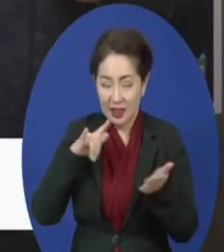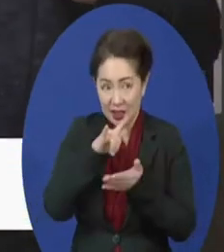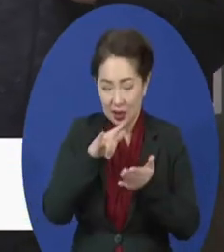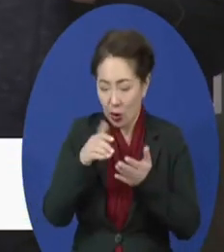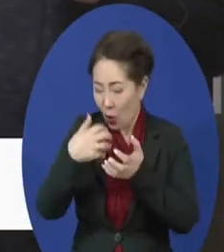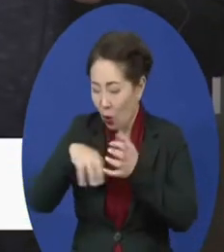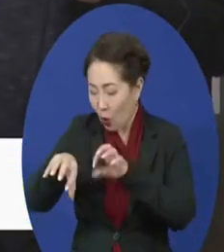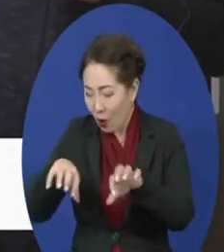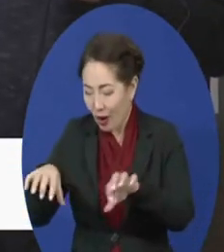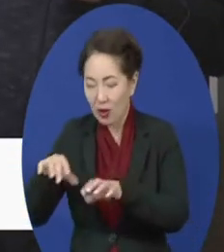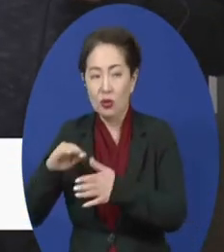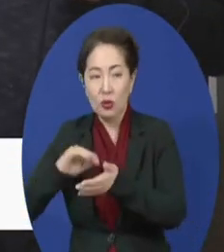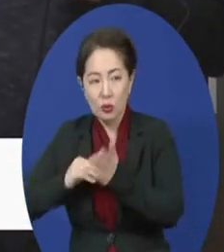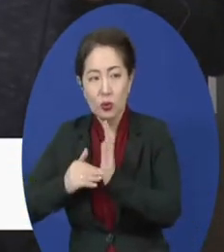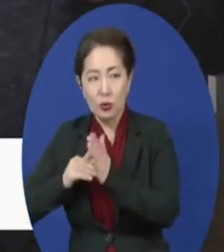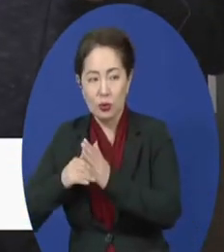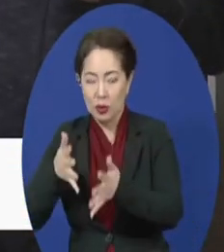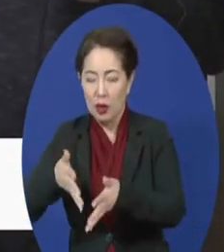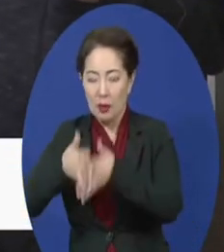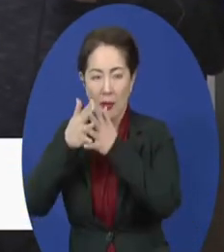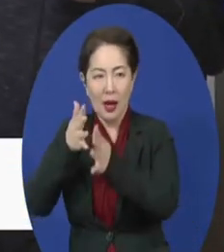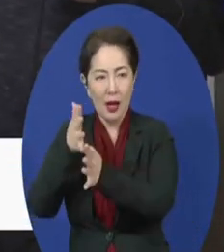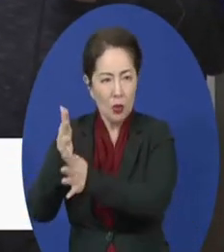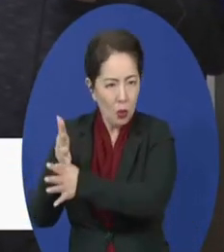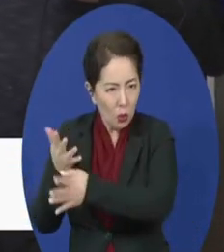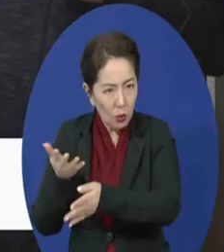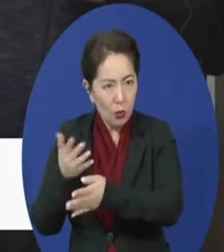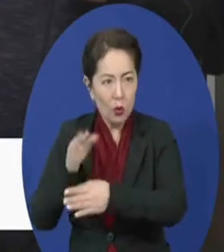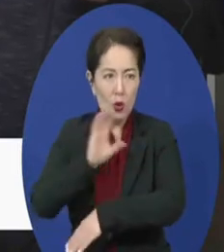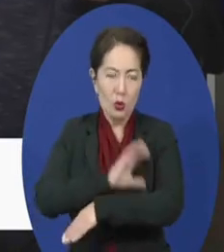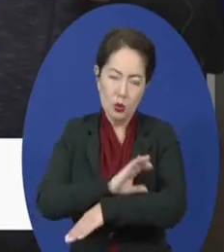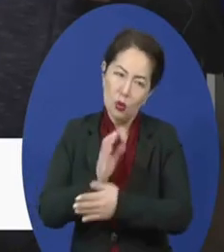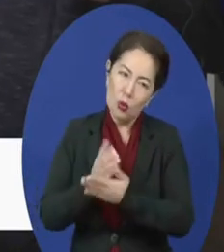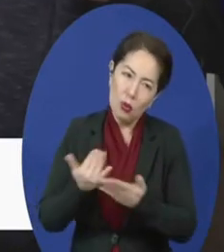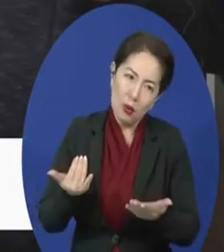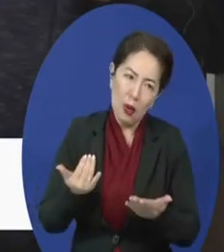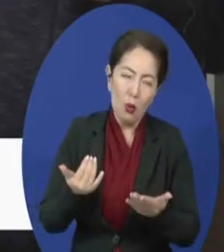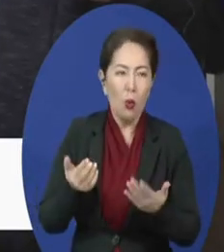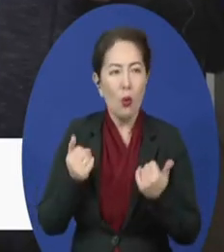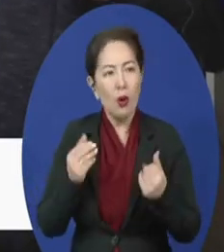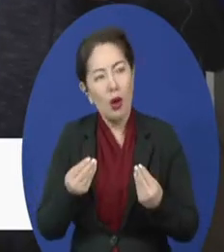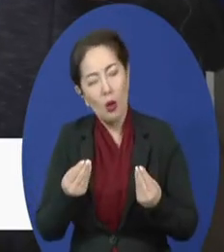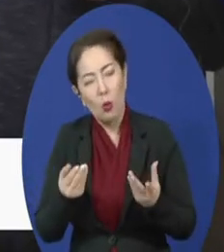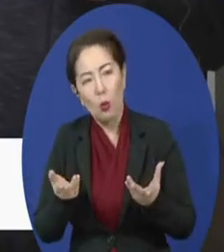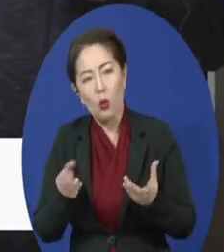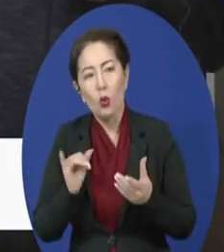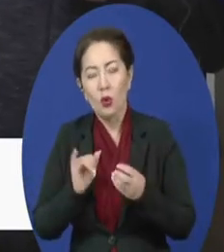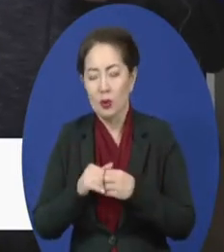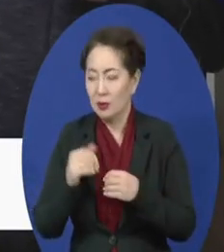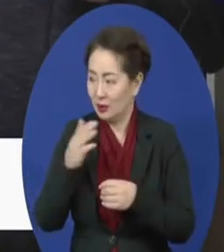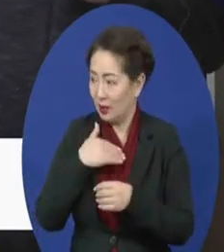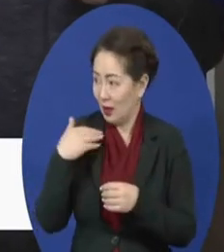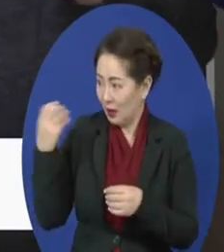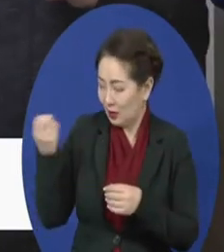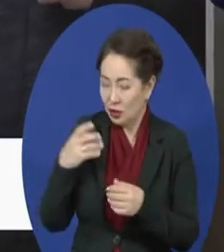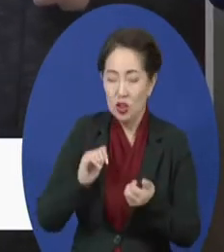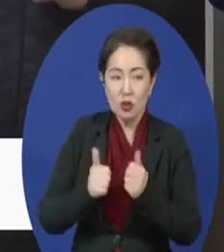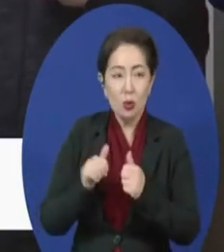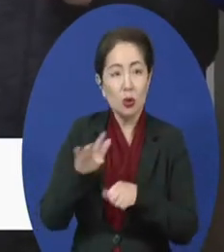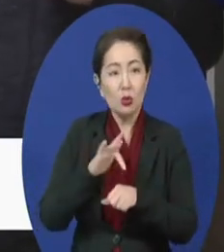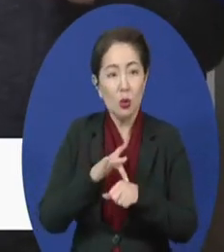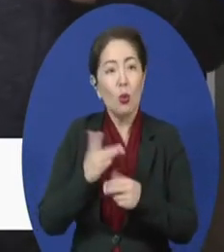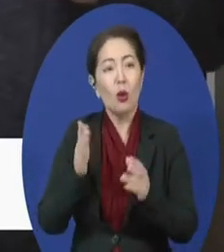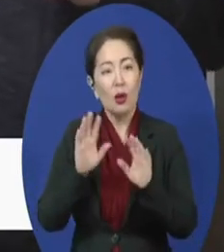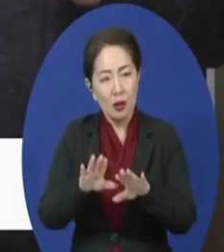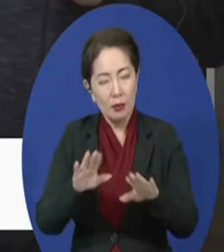хийж. За энд одоо орон сууцны бүс байх уу, сургууль соёлууд байх уу, сая шаруулж юмс дараагийн хэлтэг шиг одоо спортын